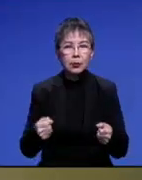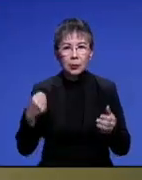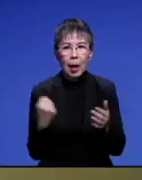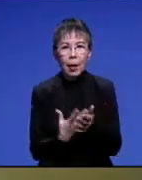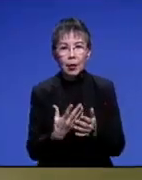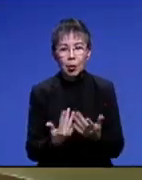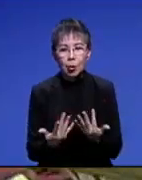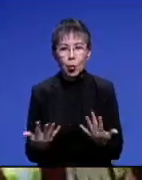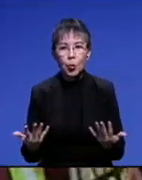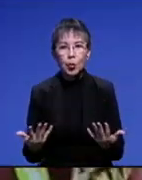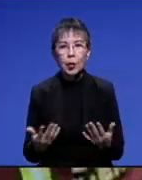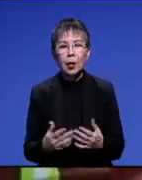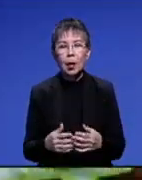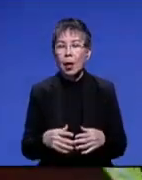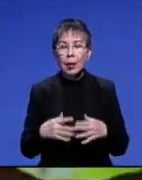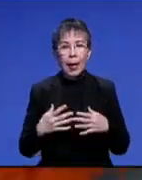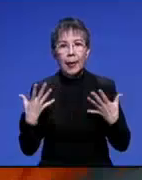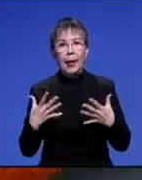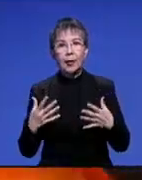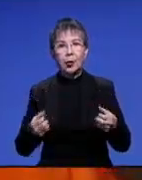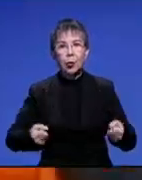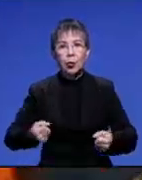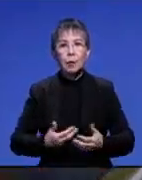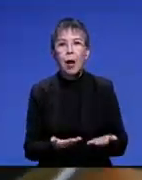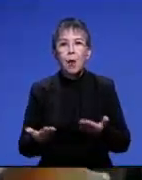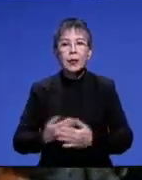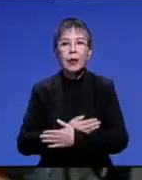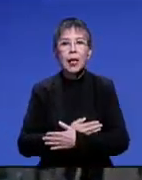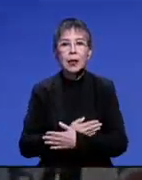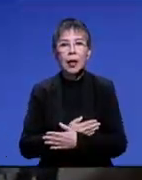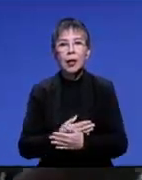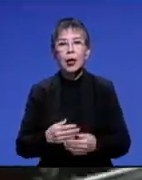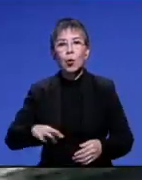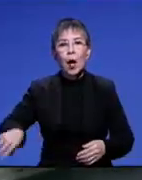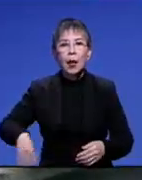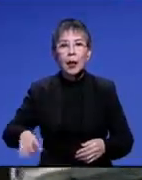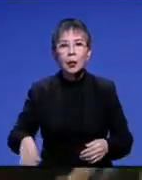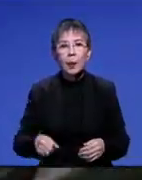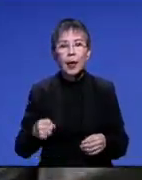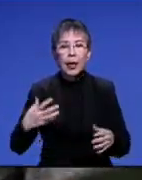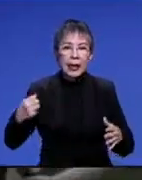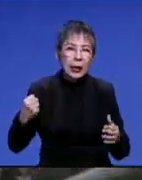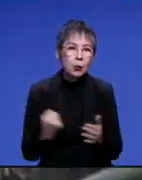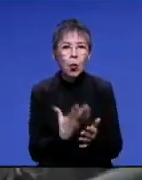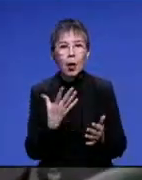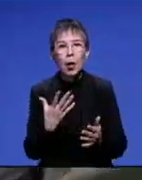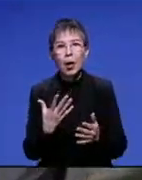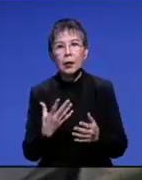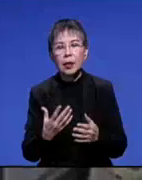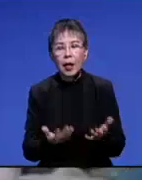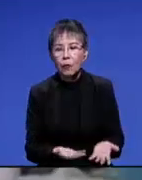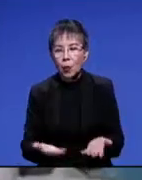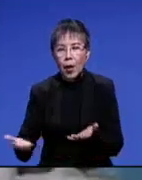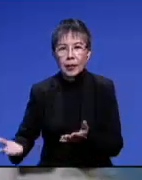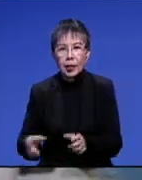Para penumpang mobil ambulans ini tak menyangka kendaraan yang digunakan untuk membawa jenazah keluarga mereka akan terlibat kecelakaan. Evakuasi